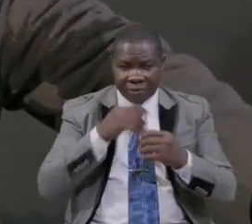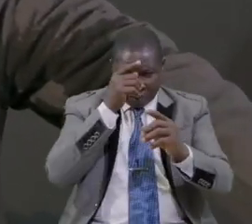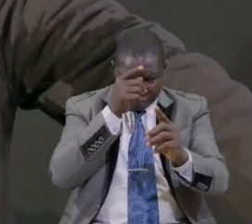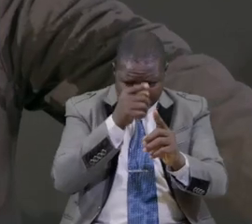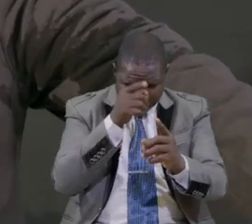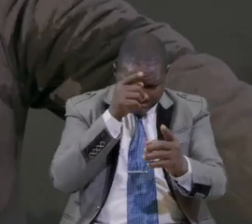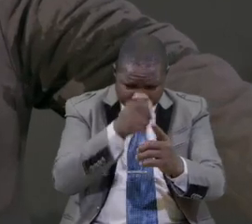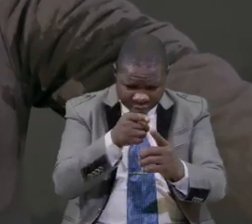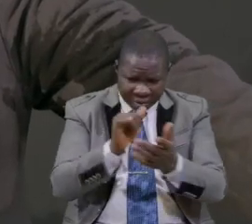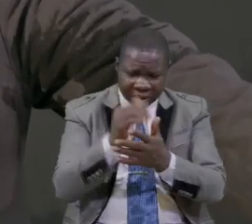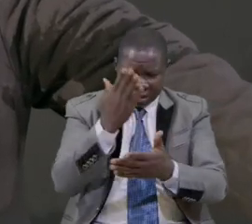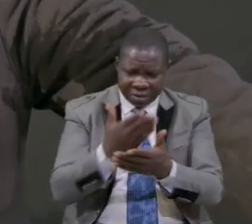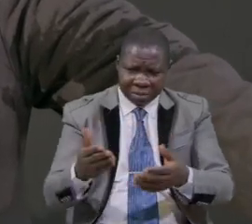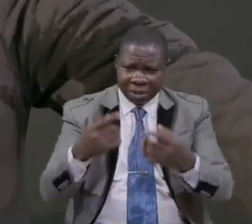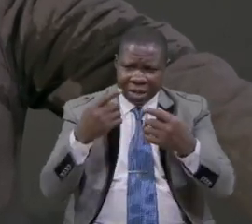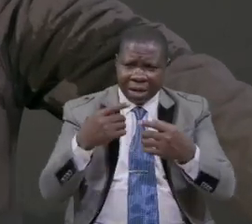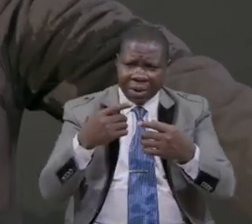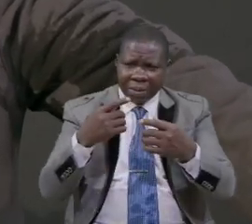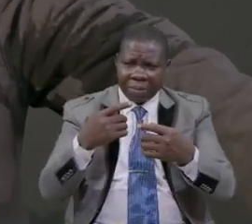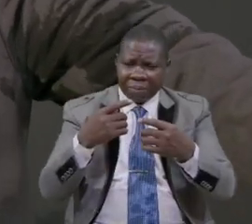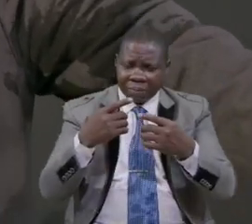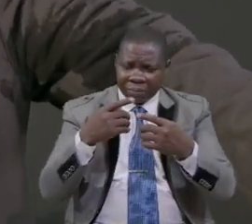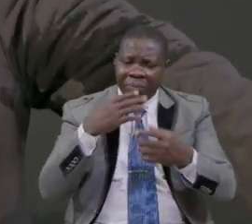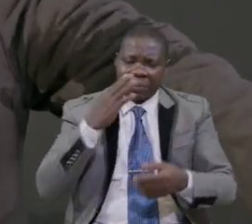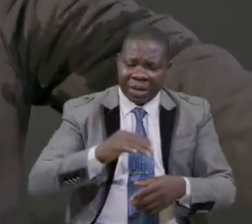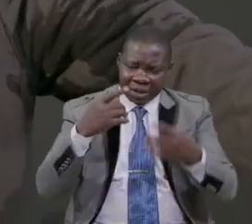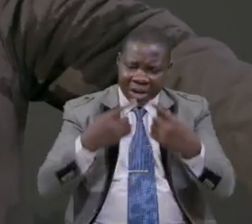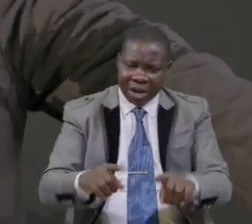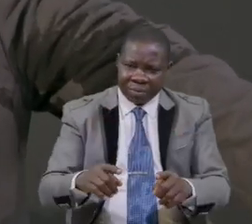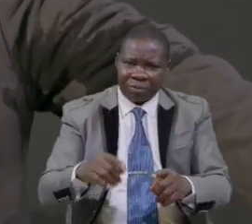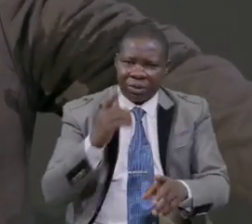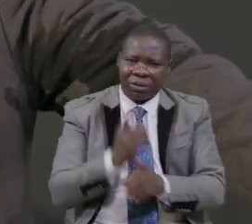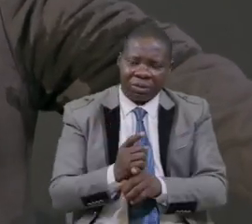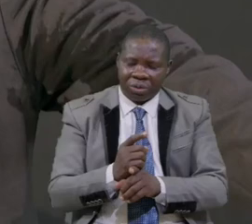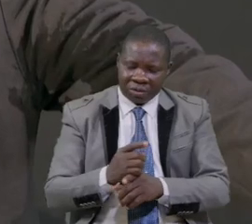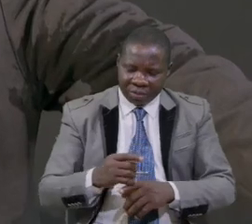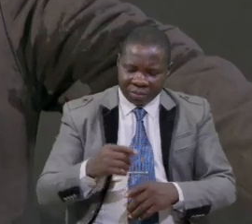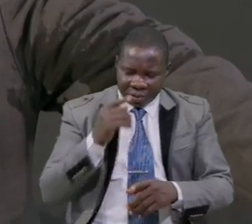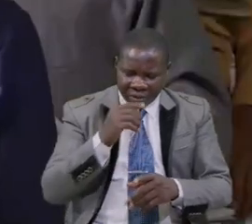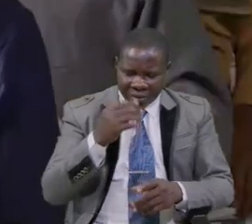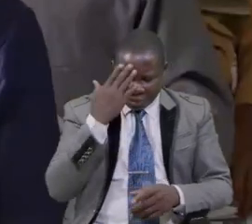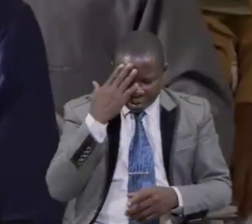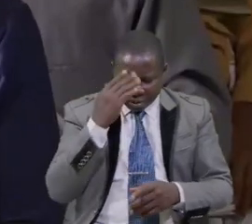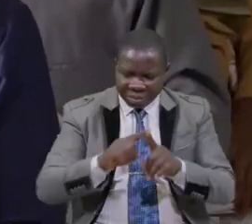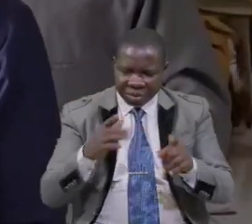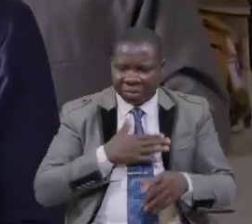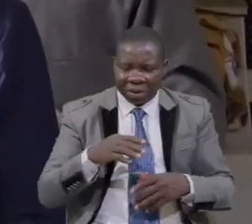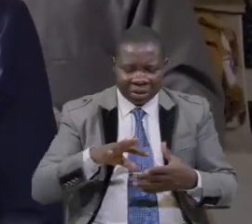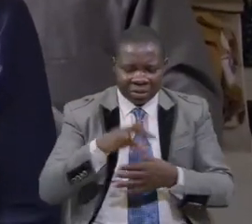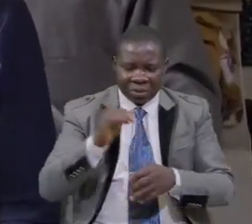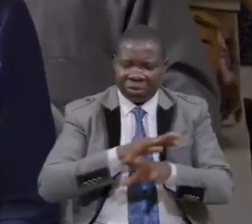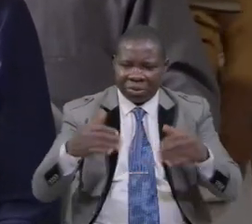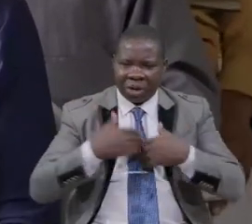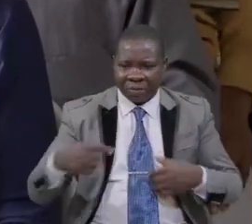que ce que j'ai mangé n'était pas ce que je voulais, mais mon esprit n'avait pas problème de ventre. Hein.